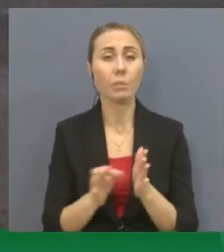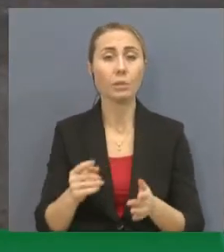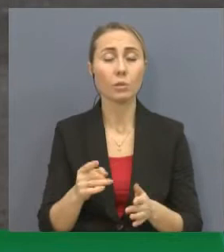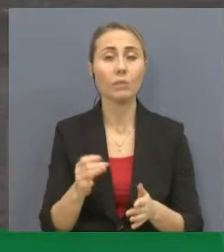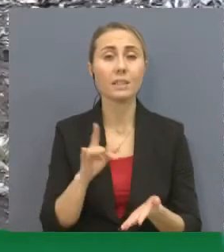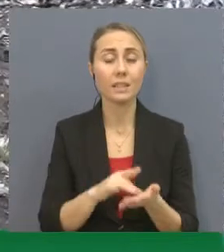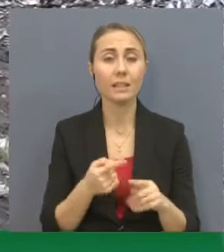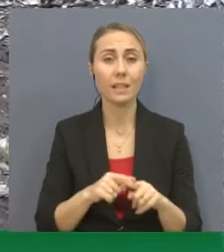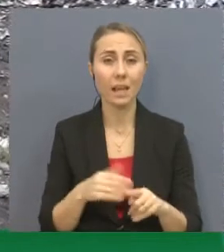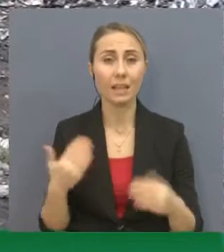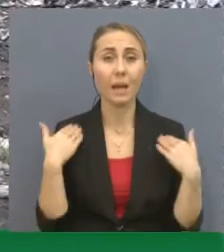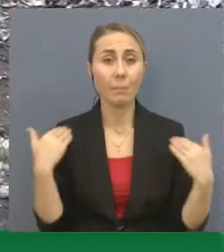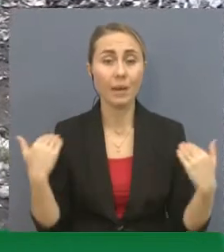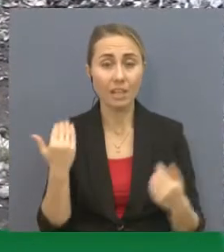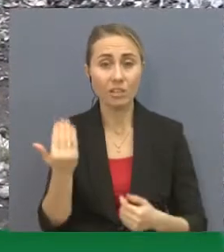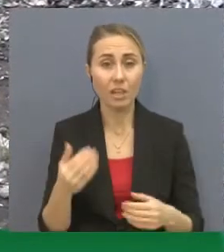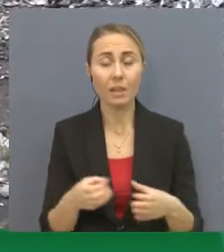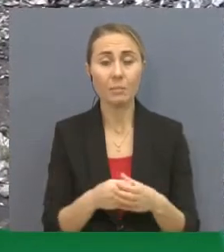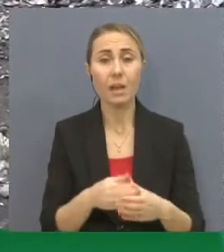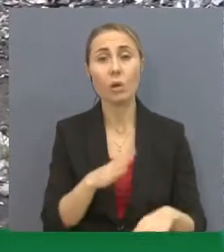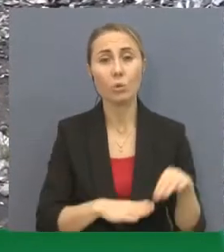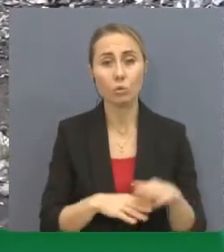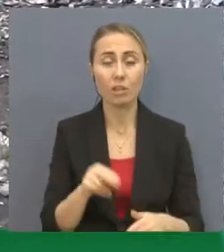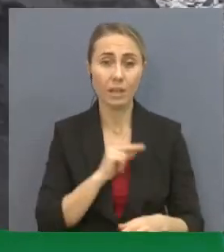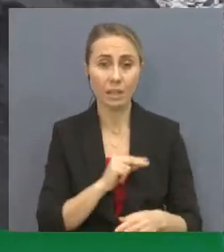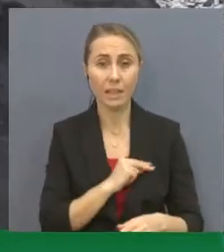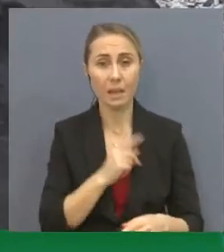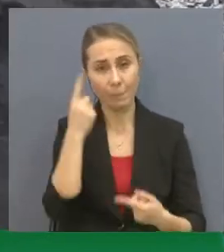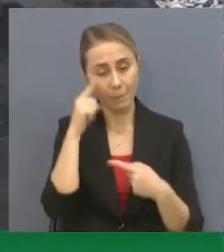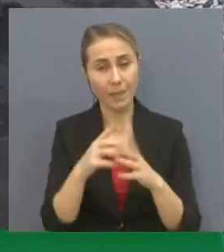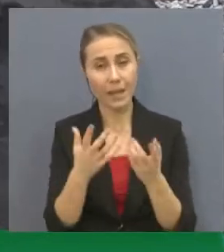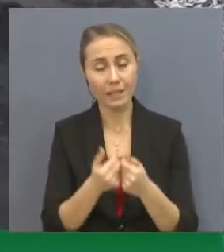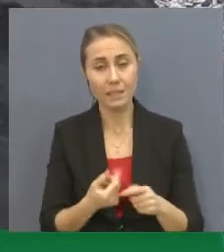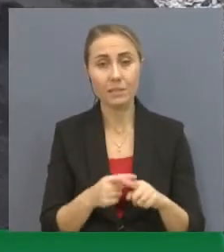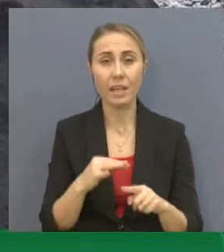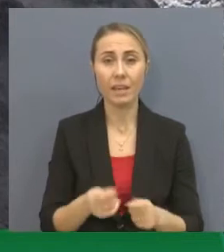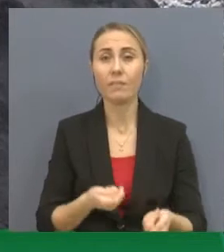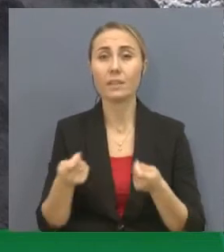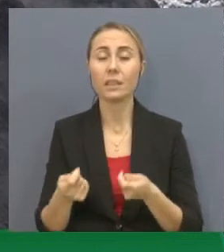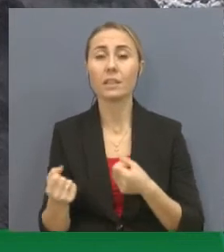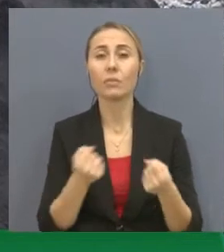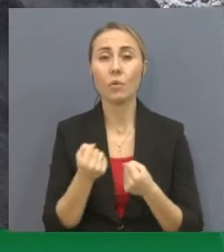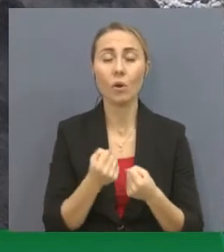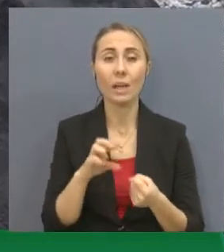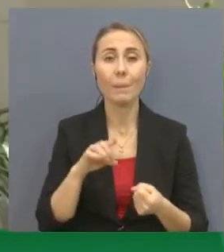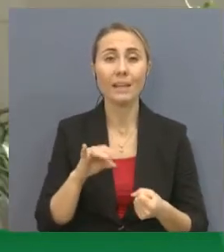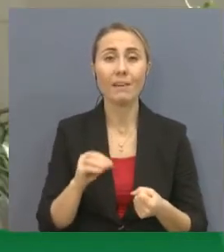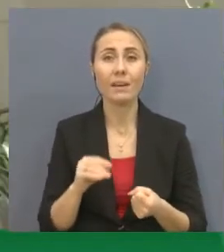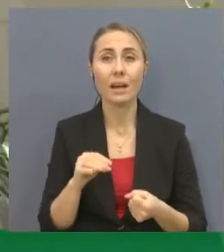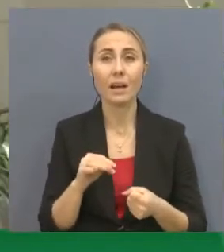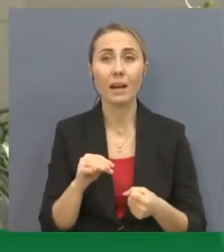ложится на плечи компании это и ручная работа механизированная также вывоз твердых бытовых отходов на